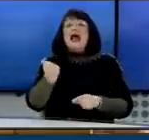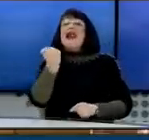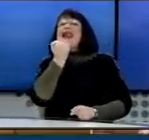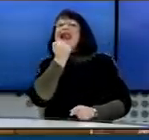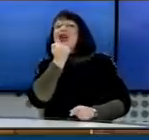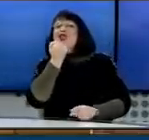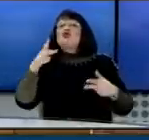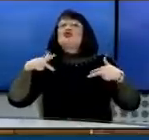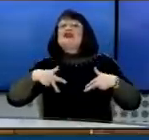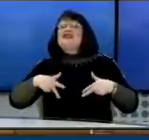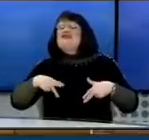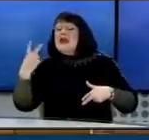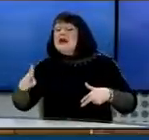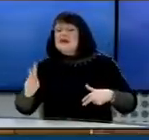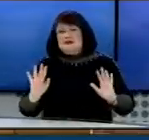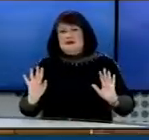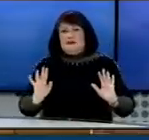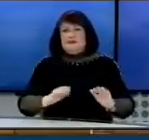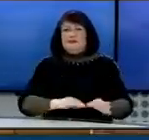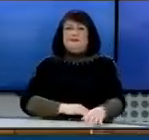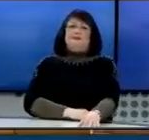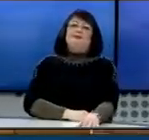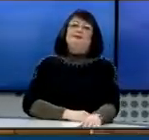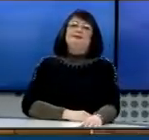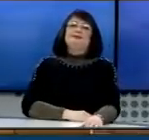λάθος κυβέρνηση.